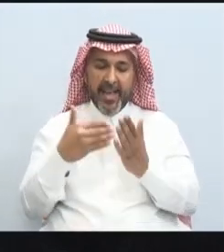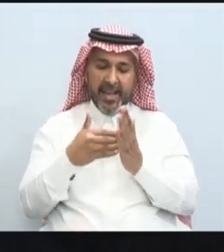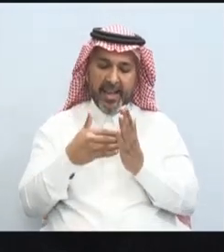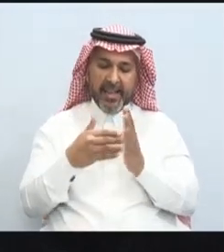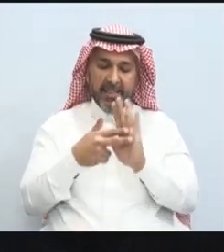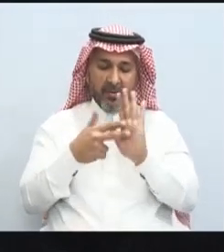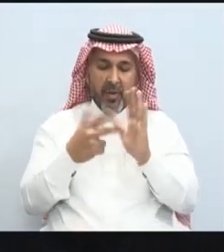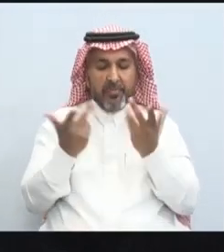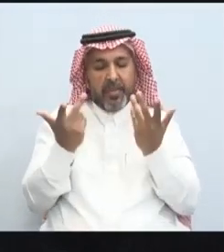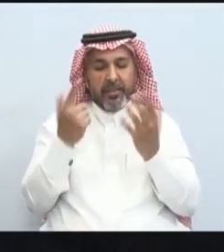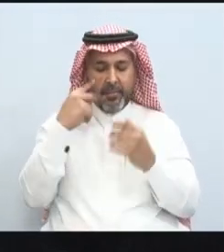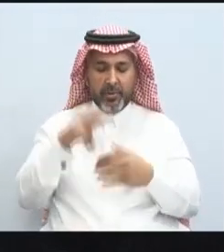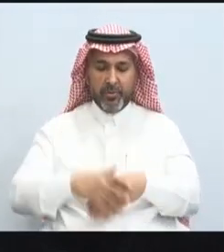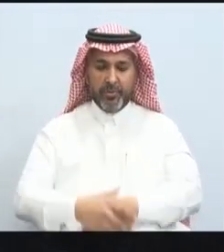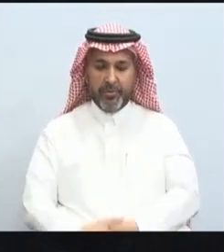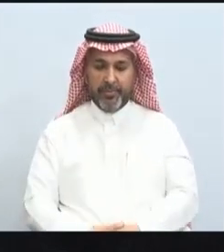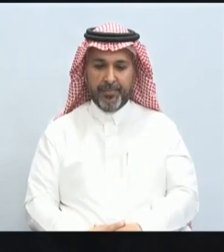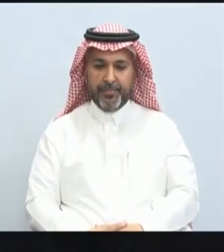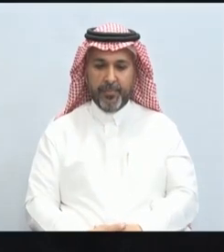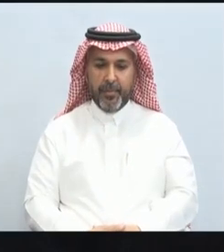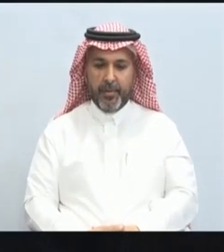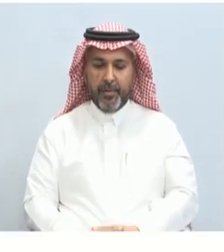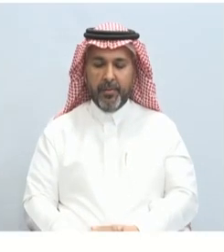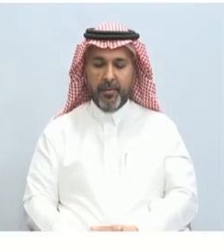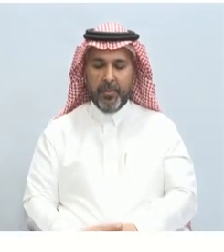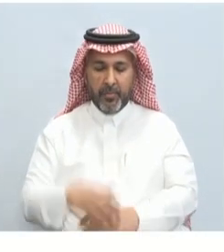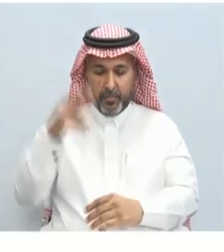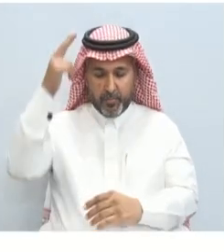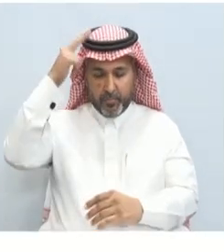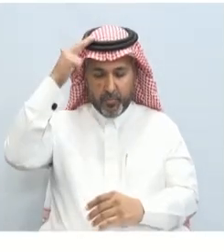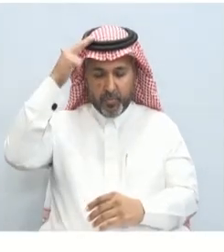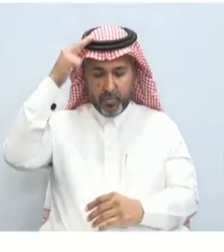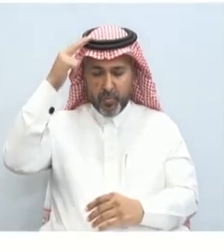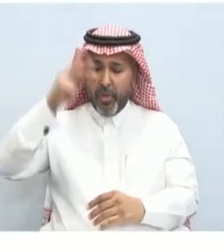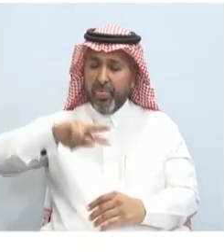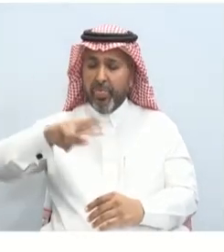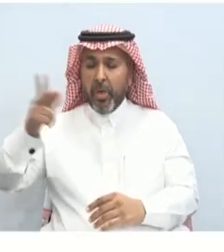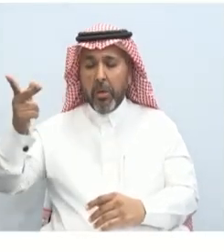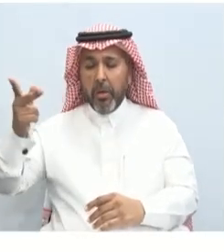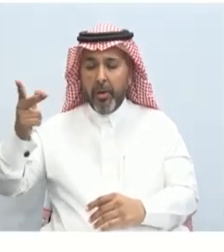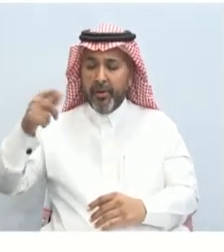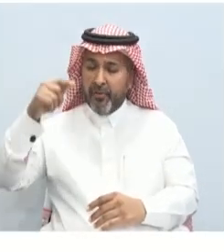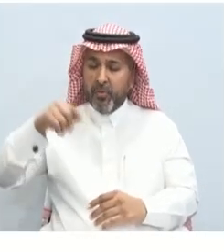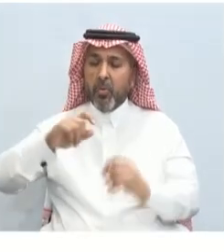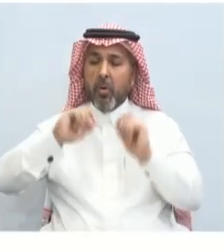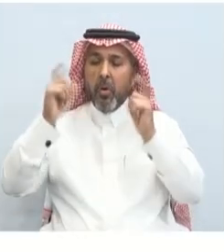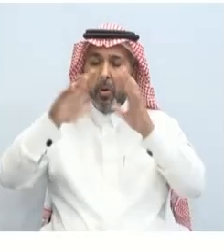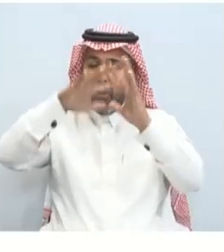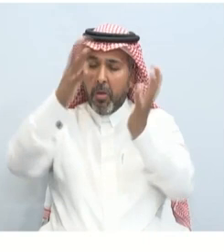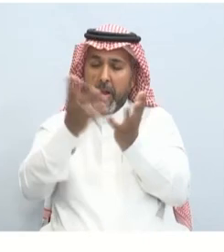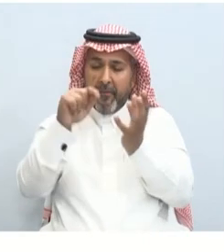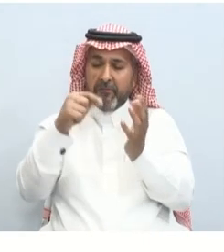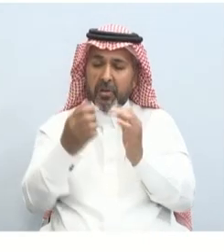نتيجه والسبب ليس السعوديون فقط هم الكرماء وقد يكون محمد من جنسيه اخرى تتصف